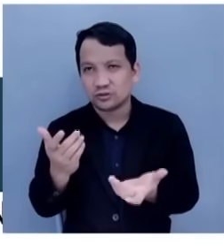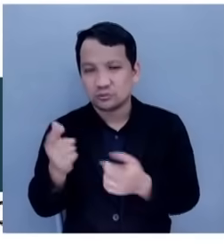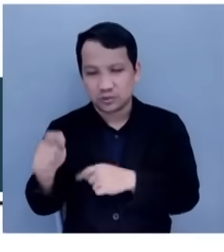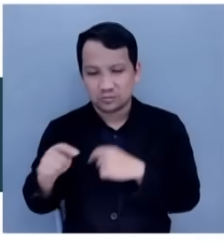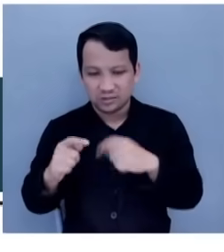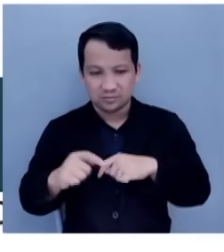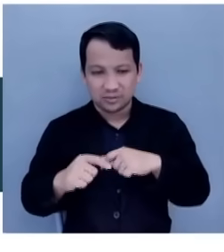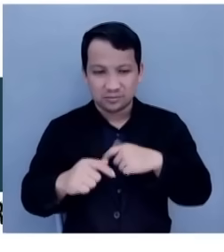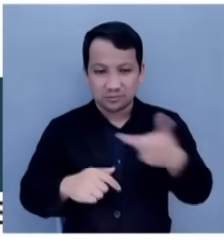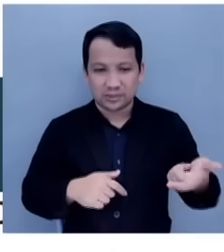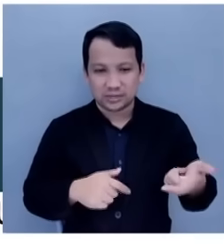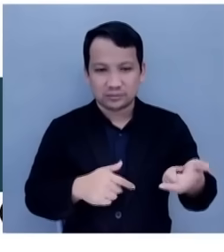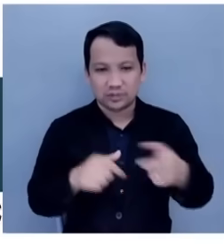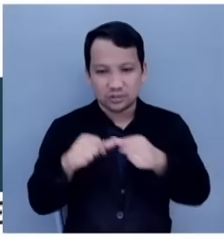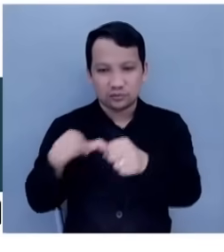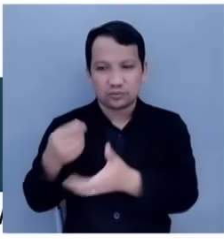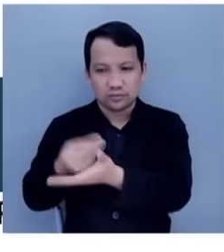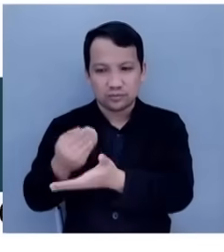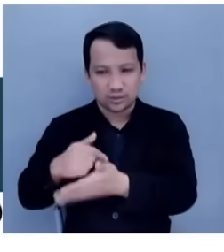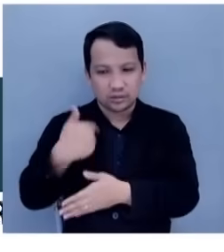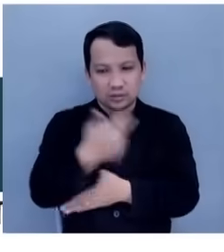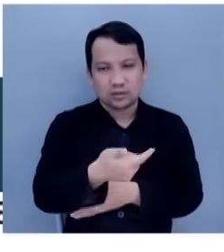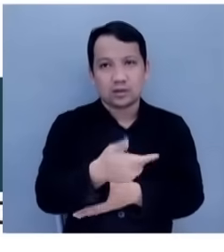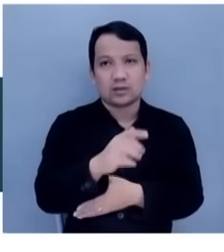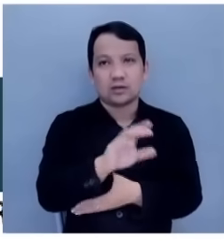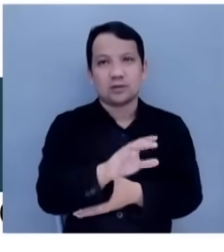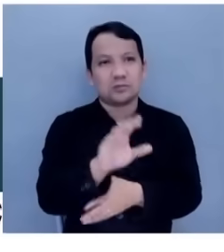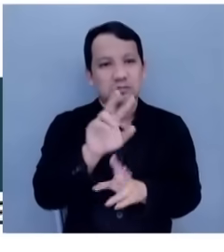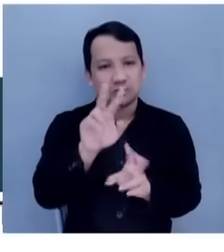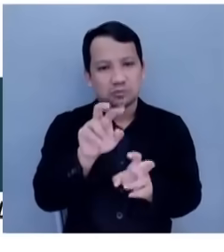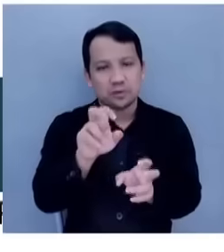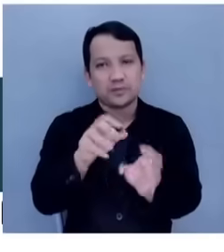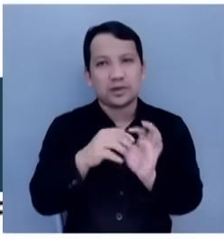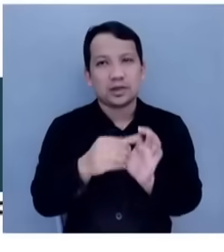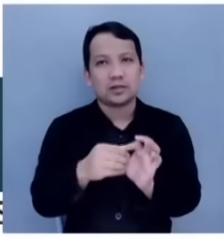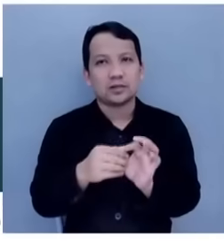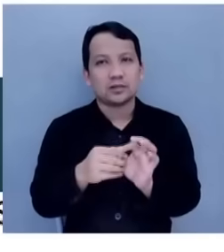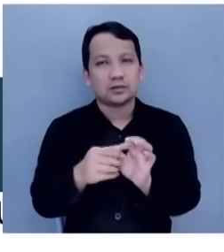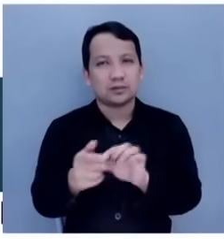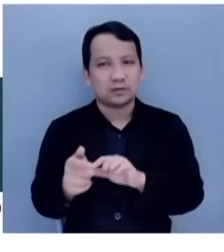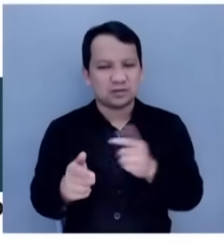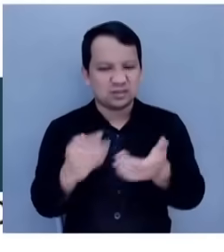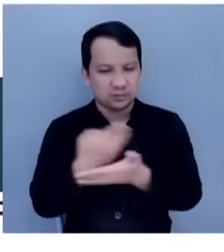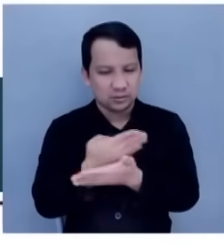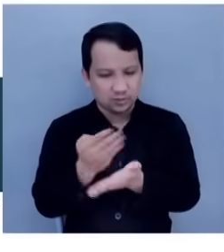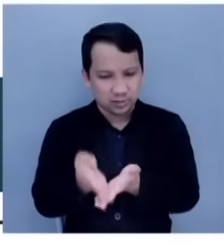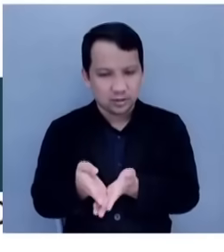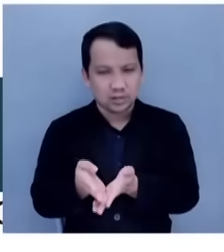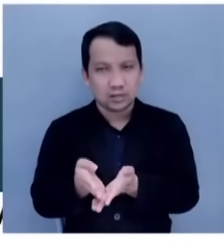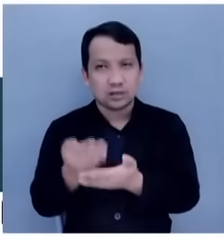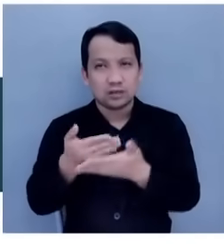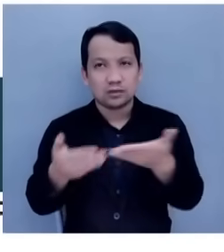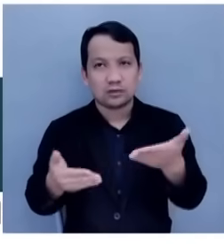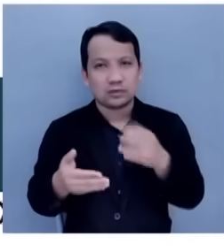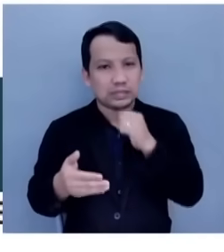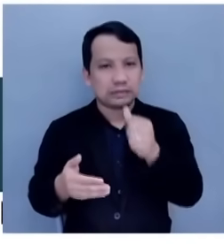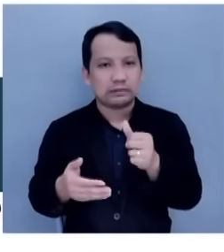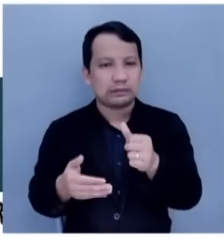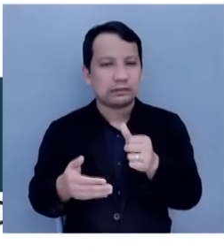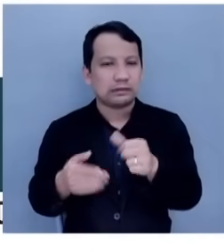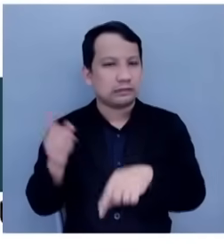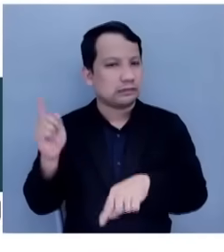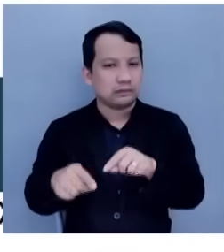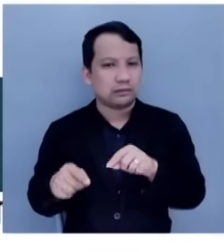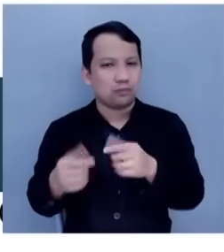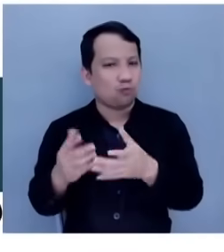ng contingent fund to an sinasabi ng isang pondo o item na non-existent.